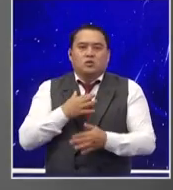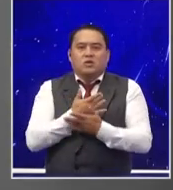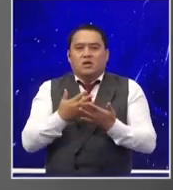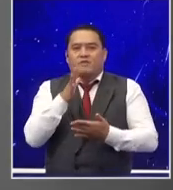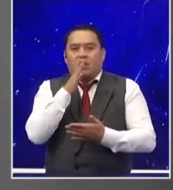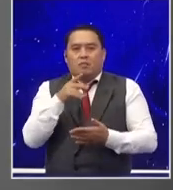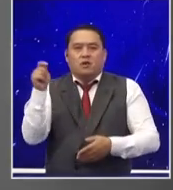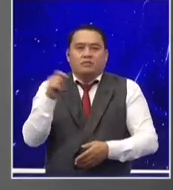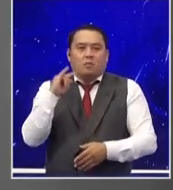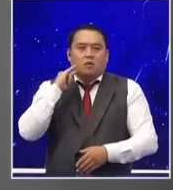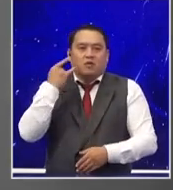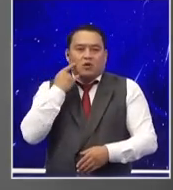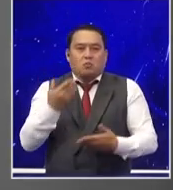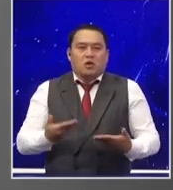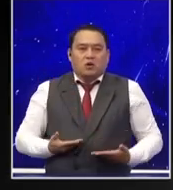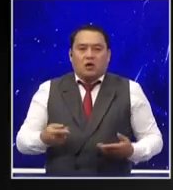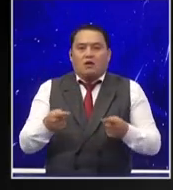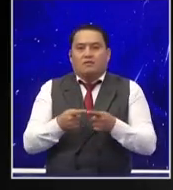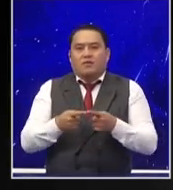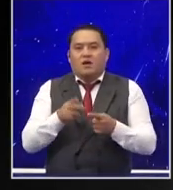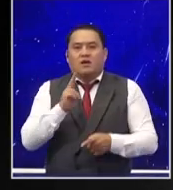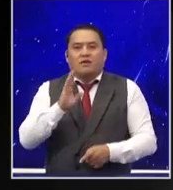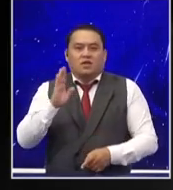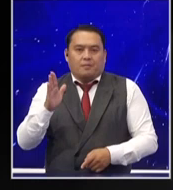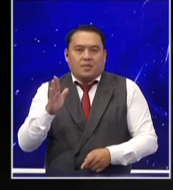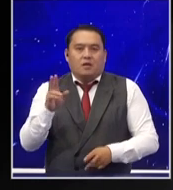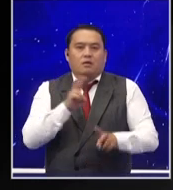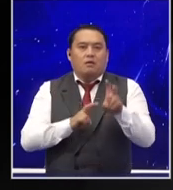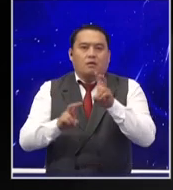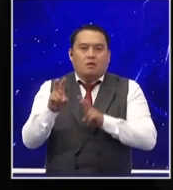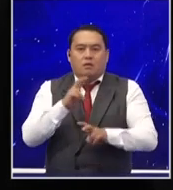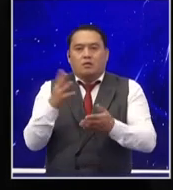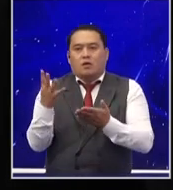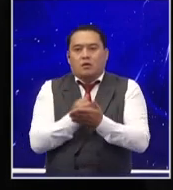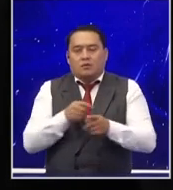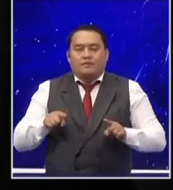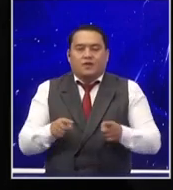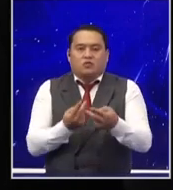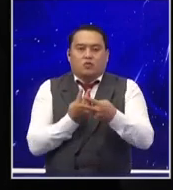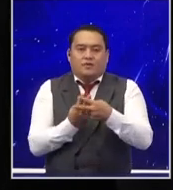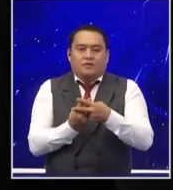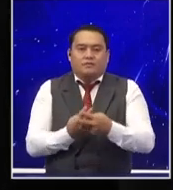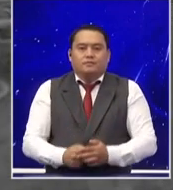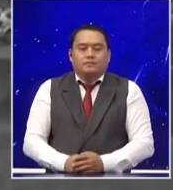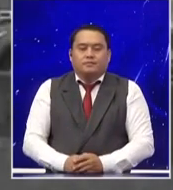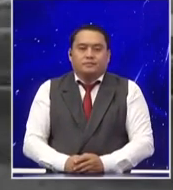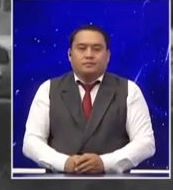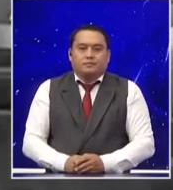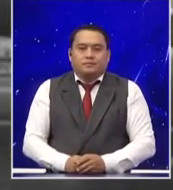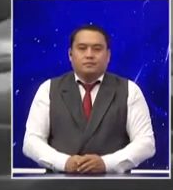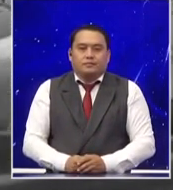некоторое время при его павлодар я проживал в арендованной квартире разыскиваемого задержали во дворе лет ввс у